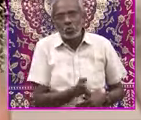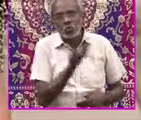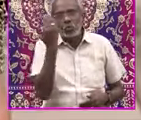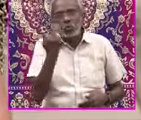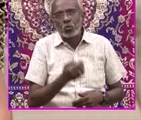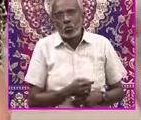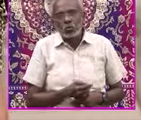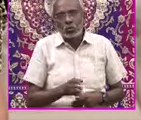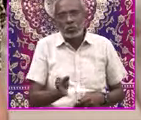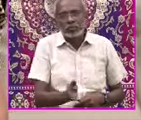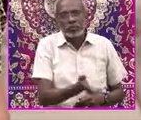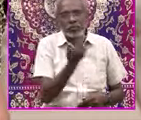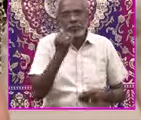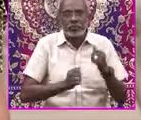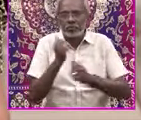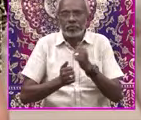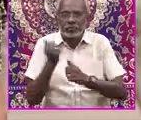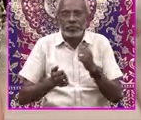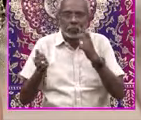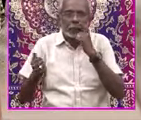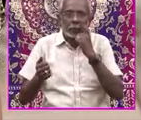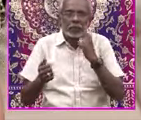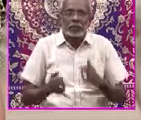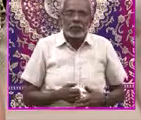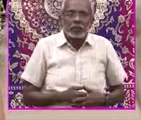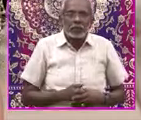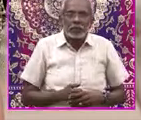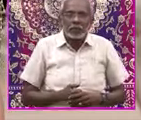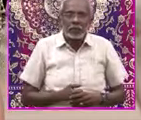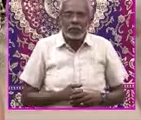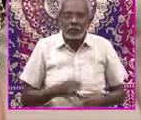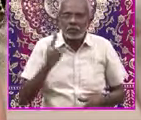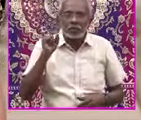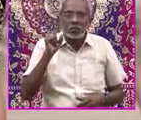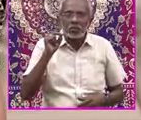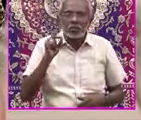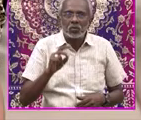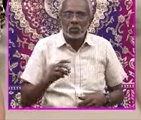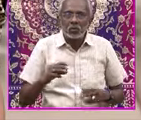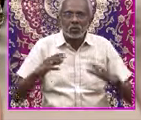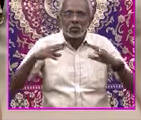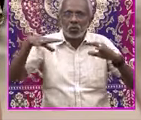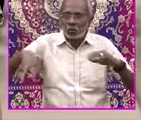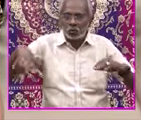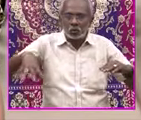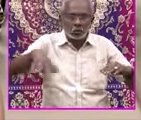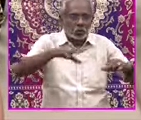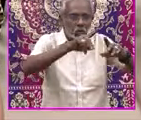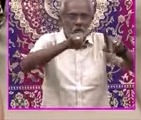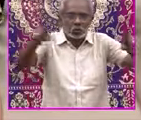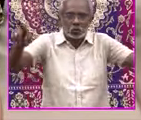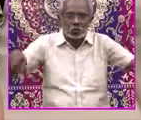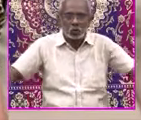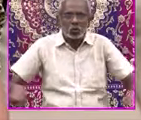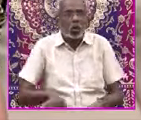அந்த திசையெல்லாம் ஓடுறாங்க அப்படிங்கிறத பார்த்தோம். அது மட்டும் இல்லாம இந்த தோட்டத்துக்குலாம் போற பழக்கம் உங்களுக்கு இருக்கும், இந்த மாந்தோப்பு